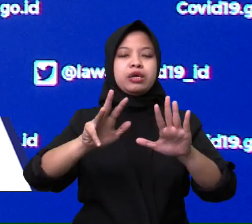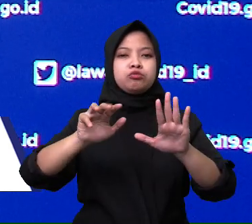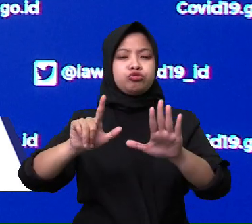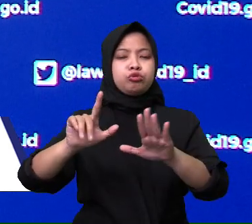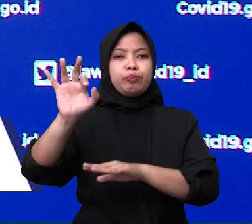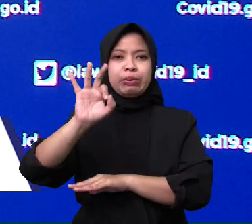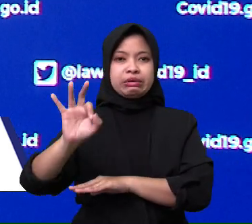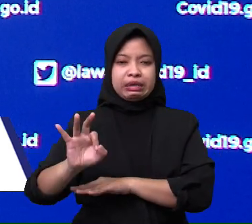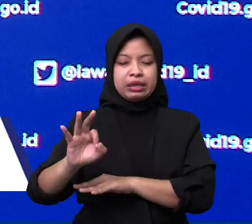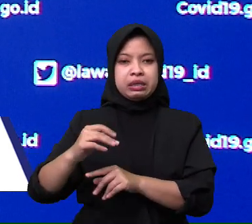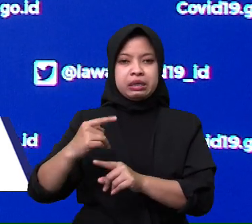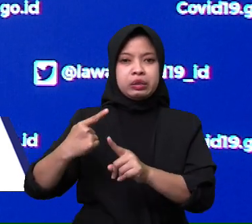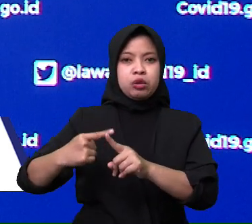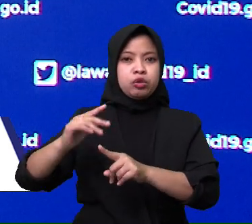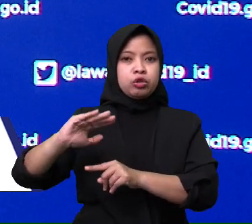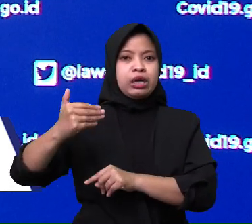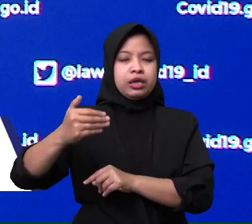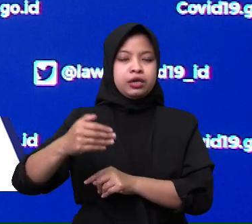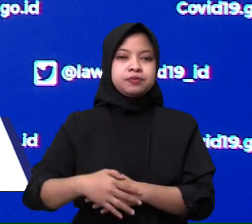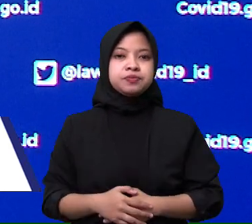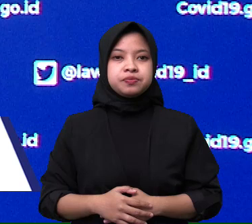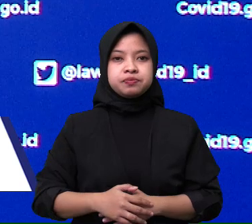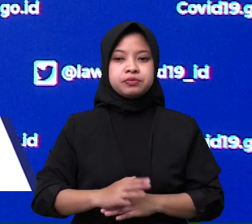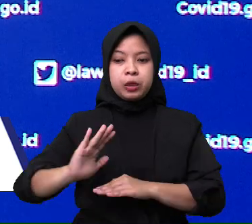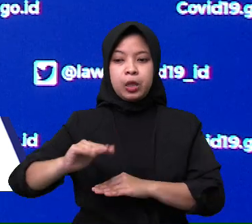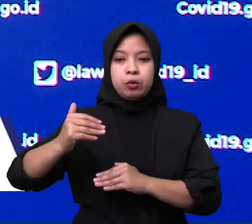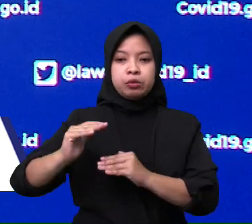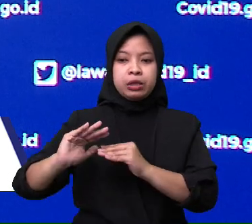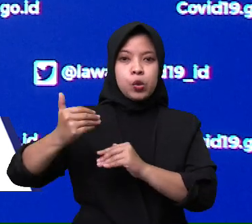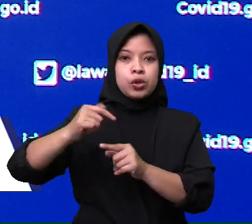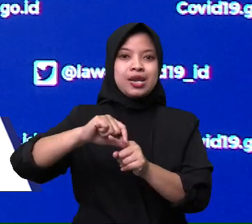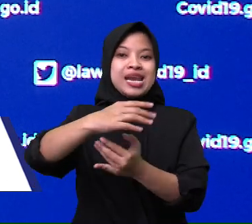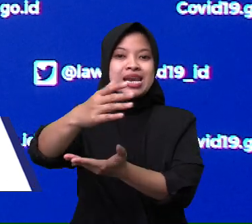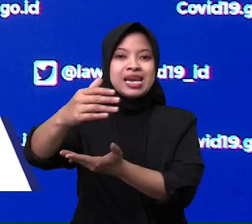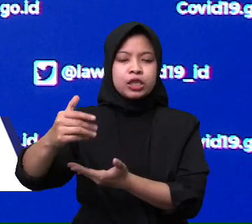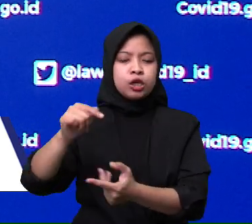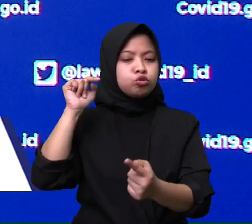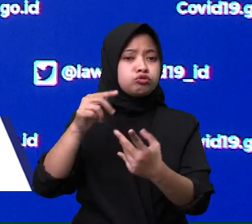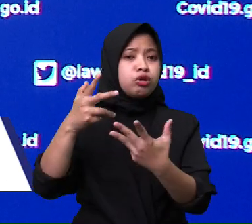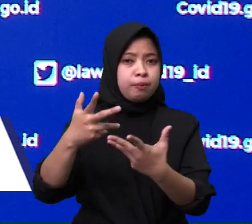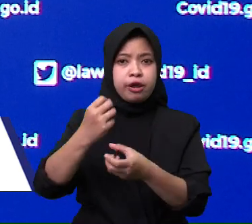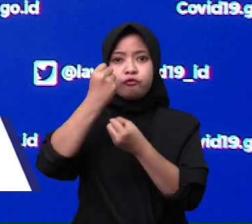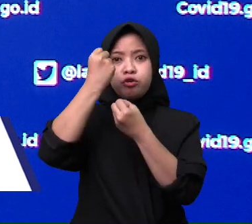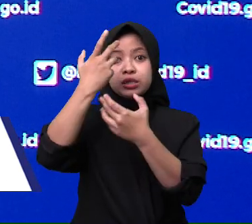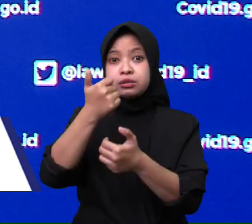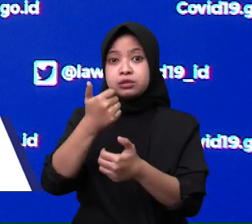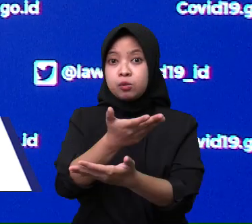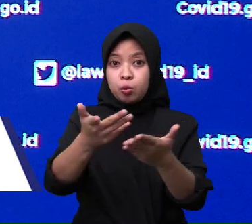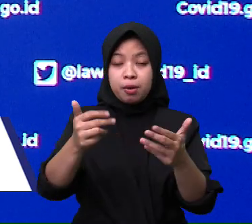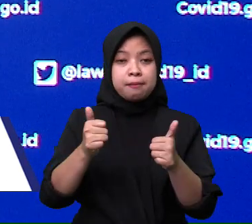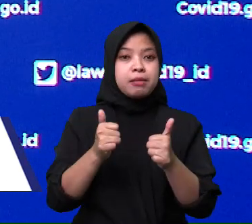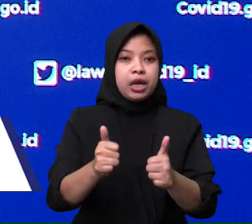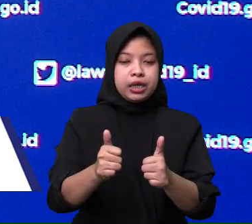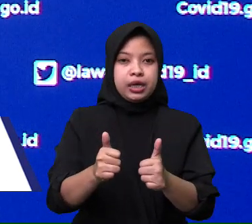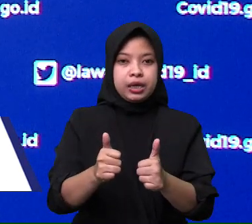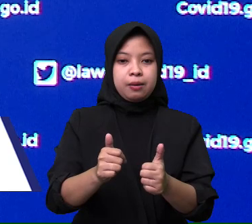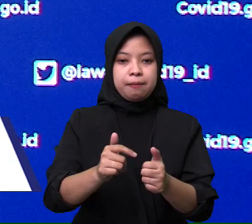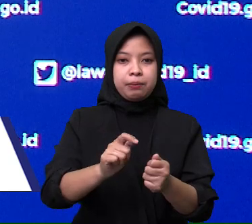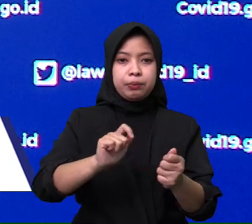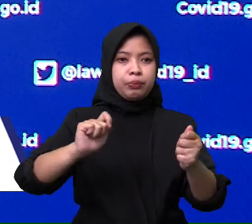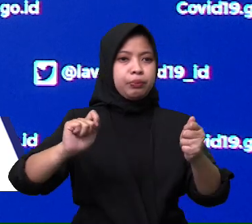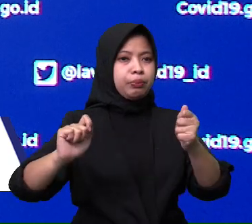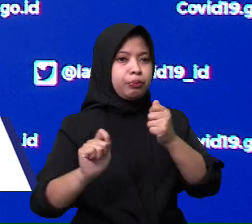2,97% secara tahunan atau year on year. Data tersebut memberikan kabar baik bagi kita semua di tengah masa transisi